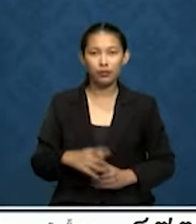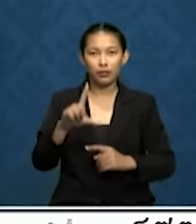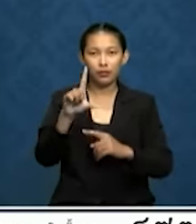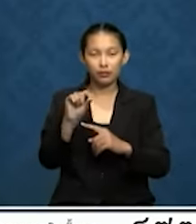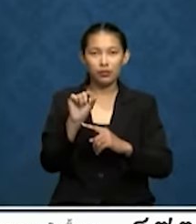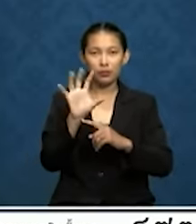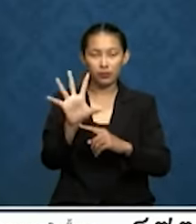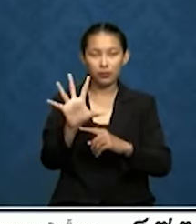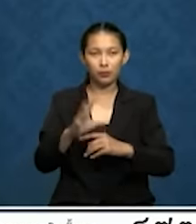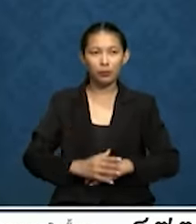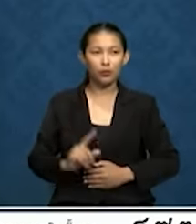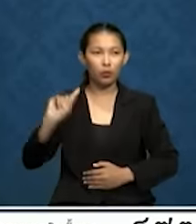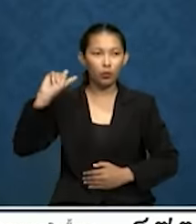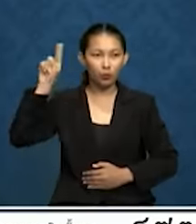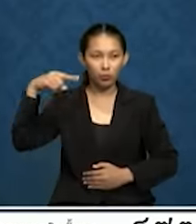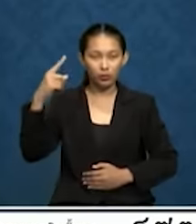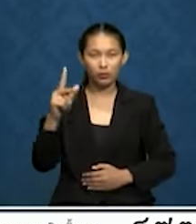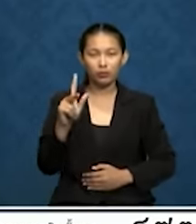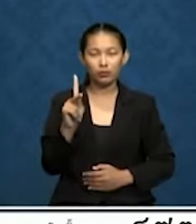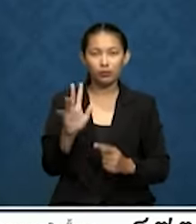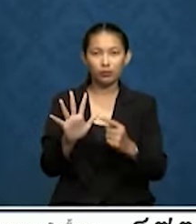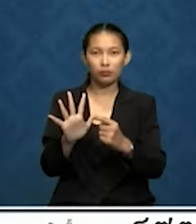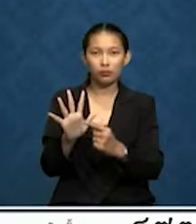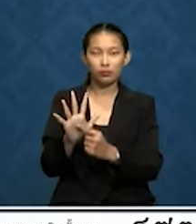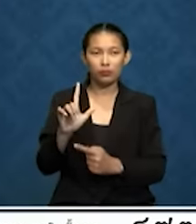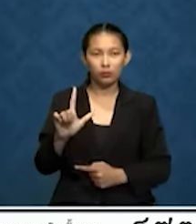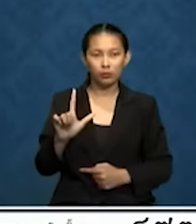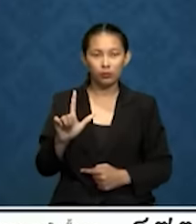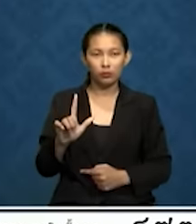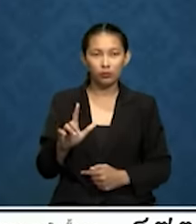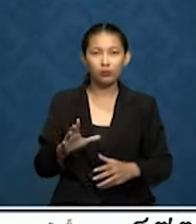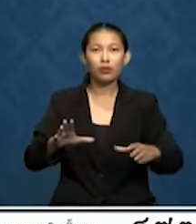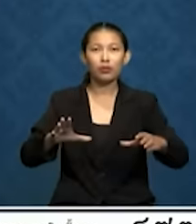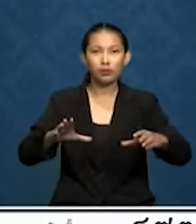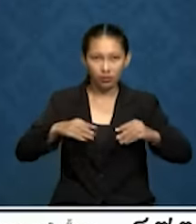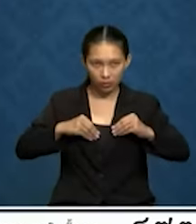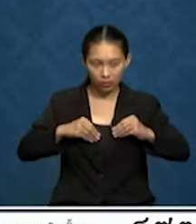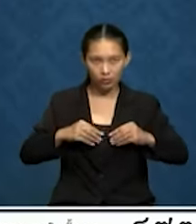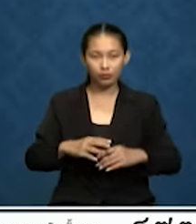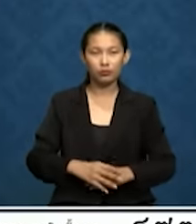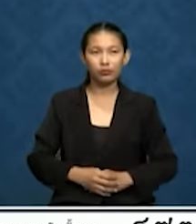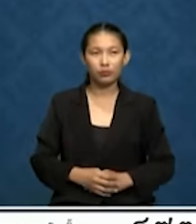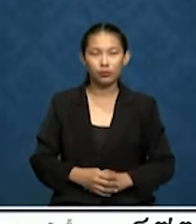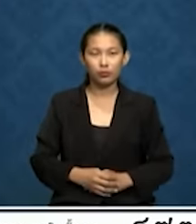25นางสาวกุลวดีนบอมรบดี กุลวดีเห็นชอบค่ะ